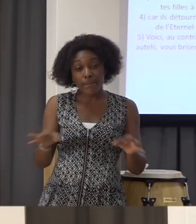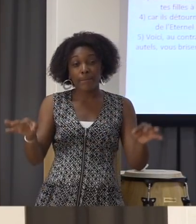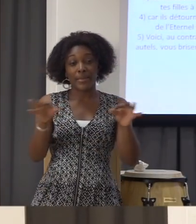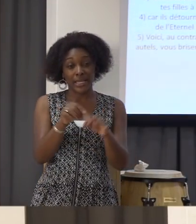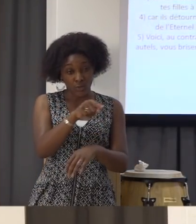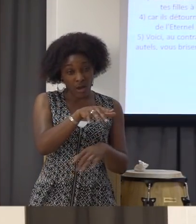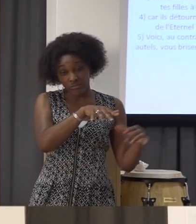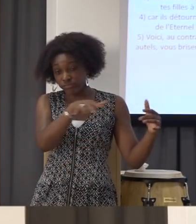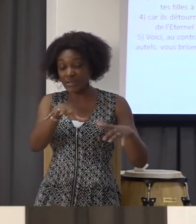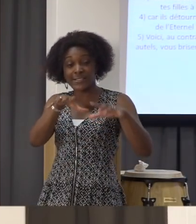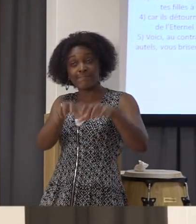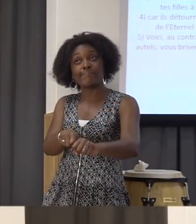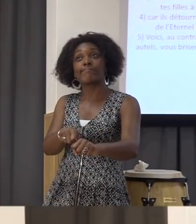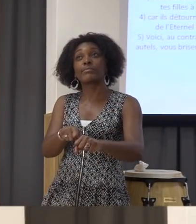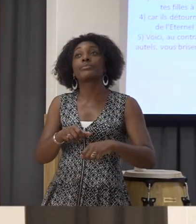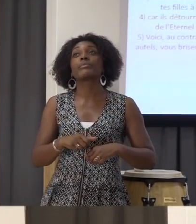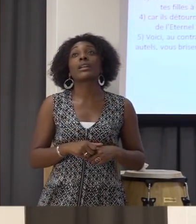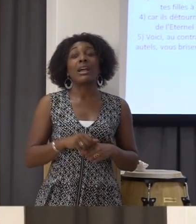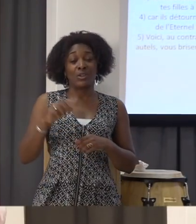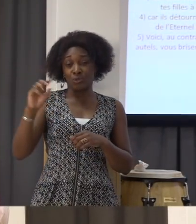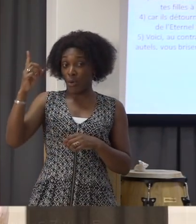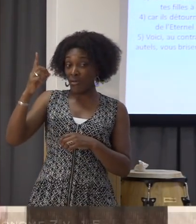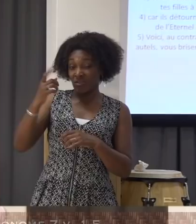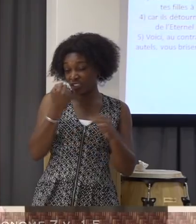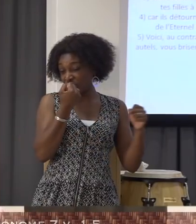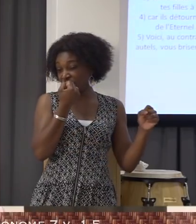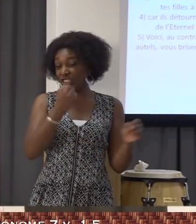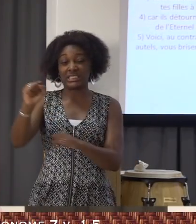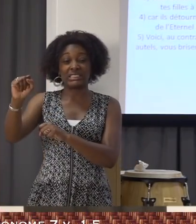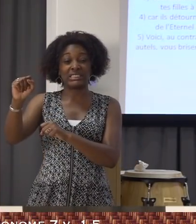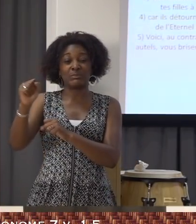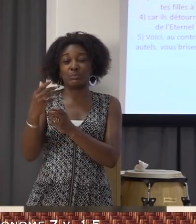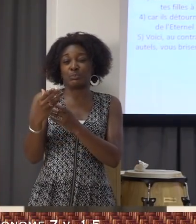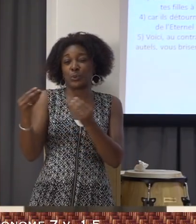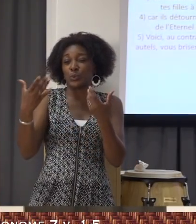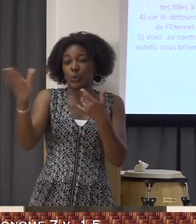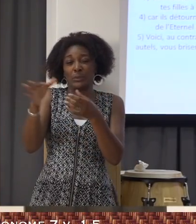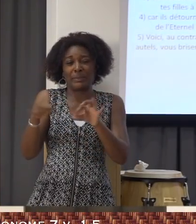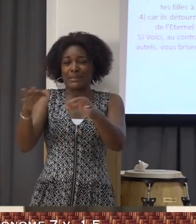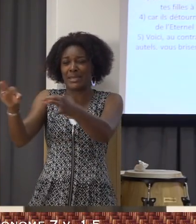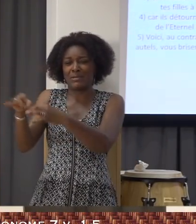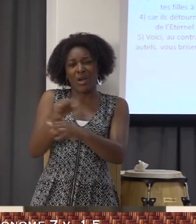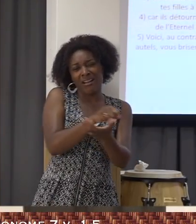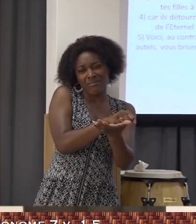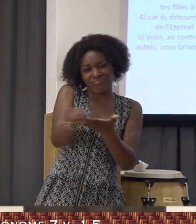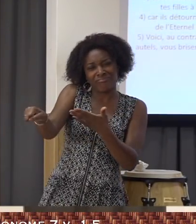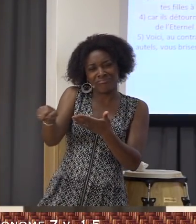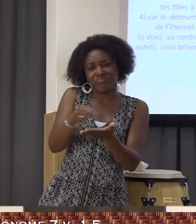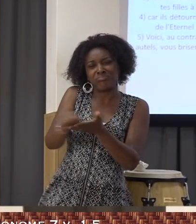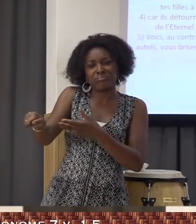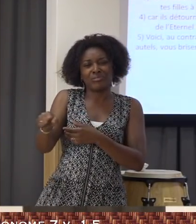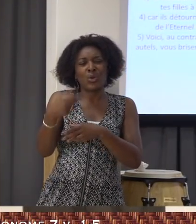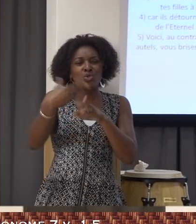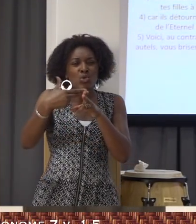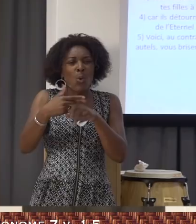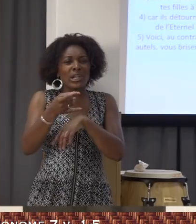prendre possession, et qu'il chassera devant toi beaucoup de nations, les Hétiens,